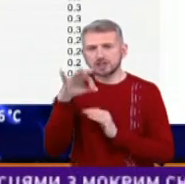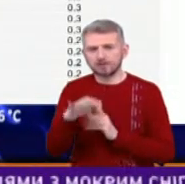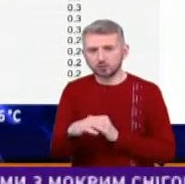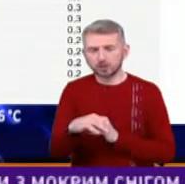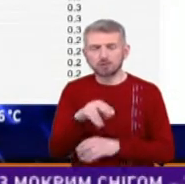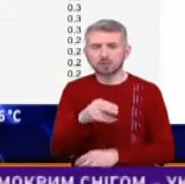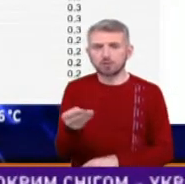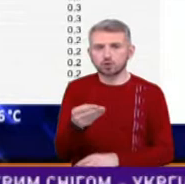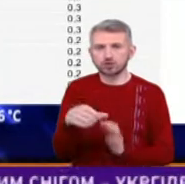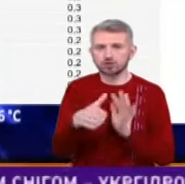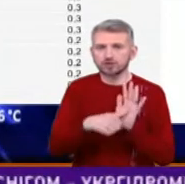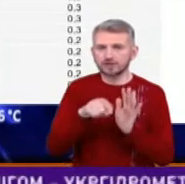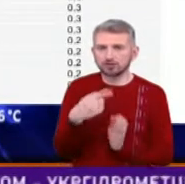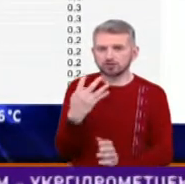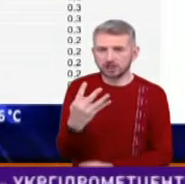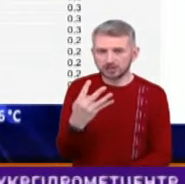Петра Порошенка